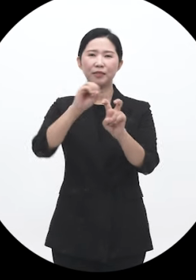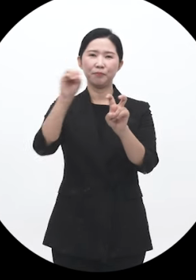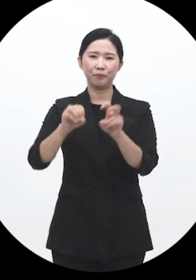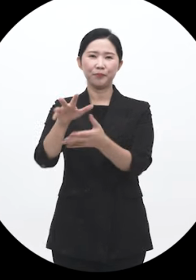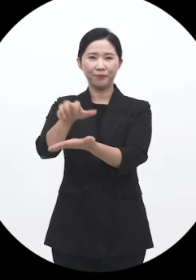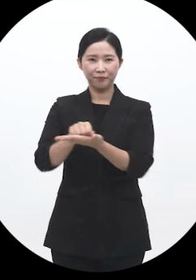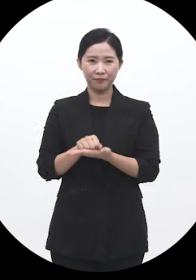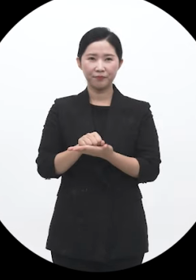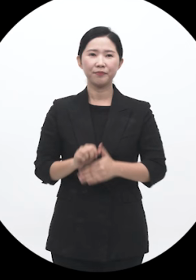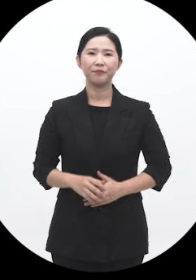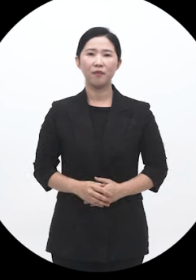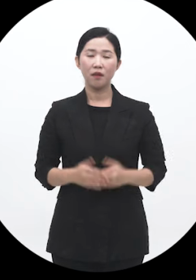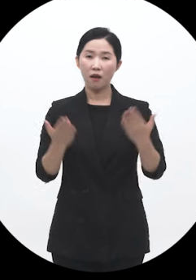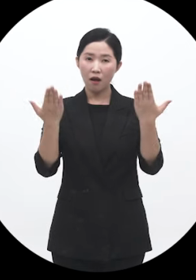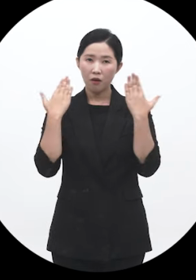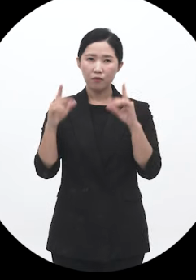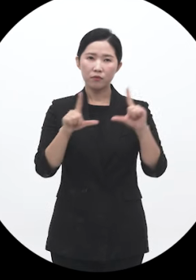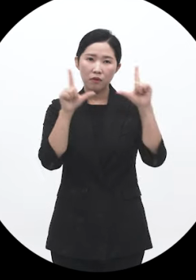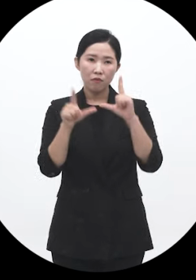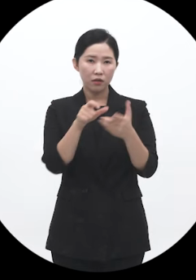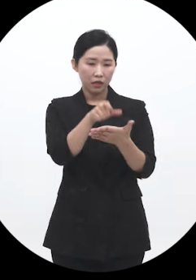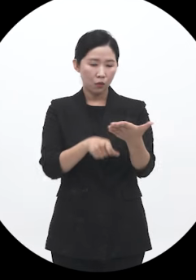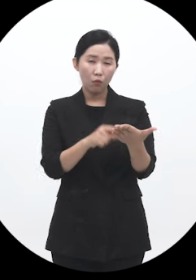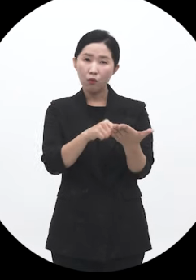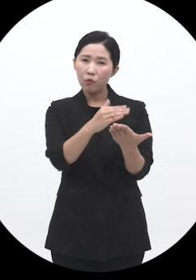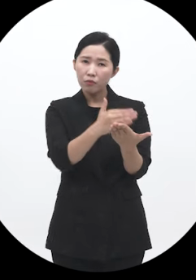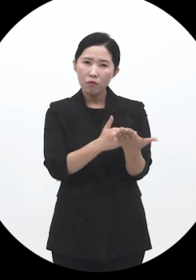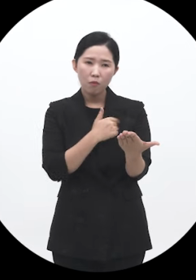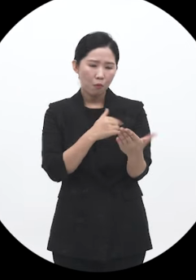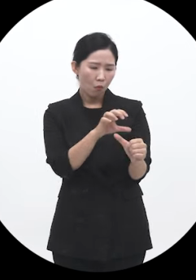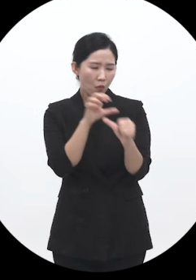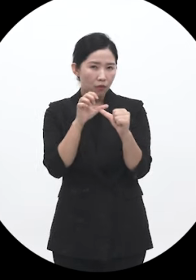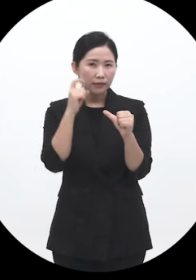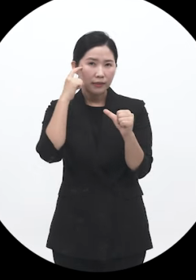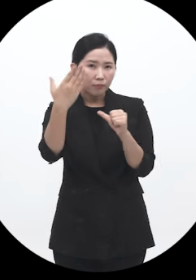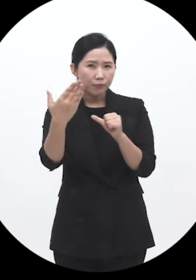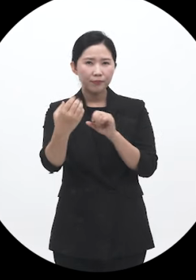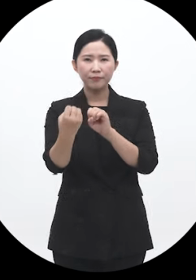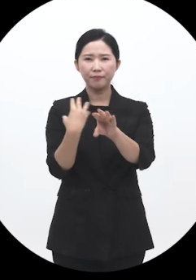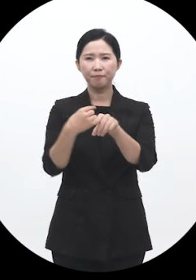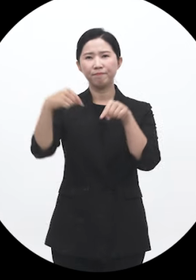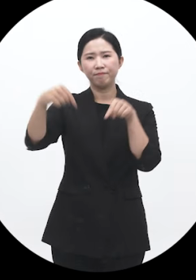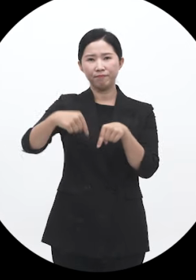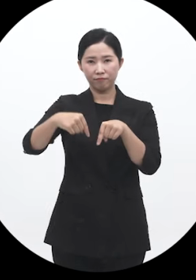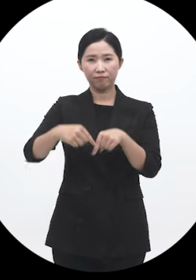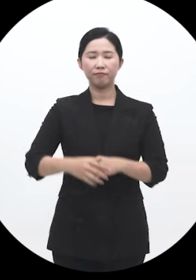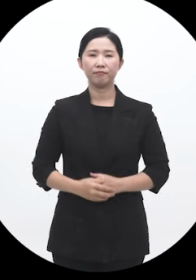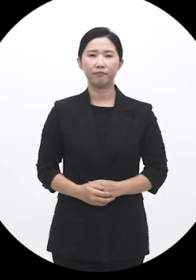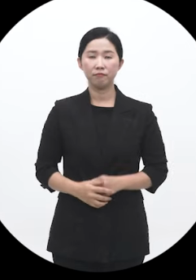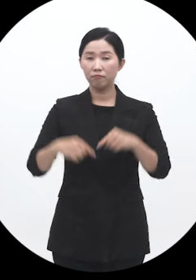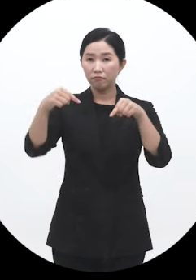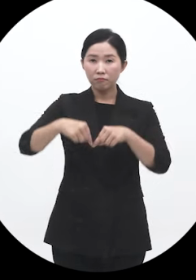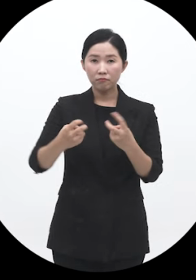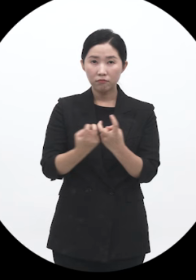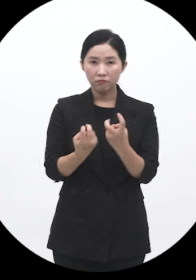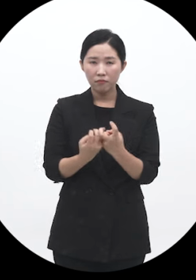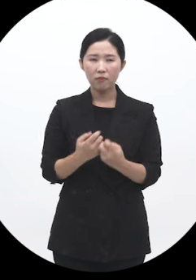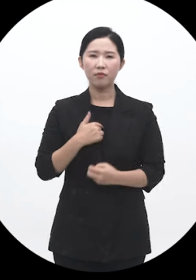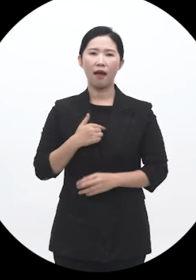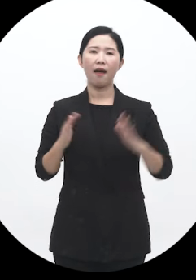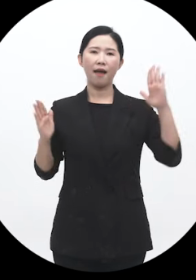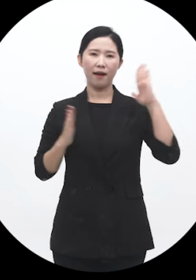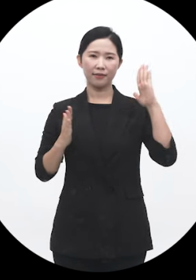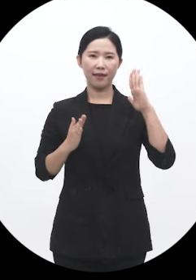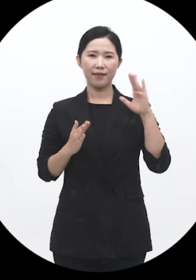학교생활기록부에 기록된 내용을 중심으로 확인하는 면접을 주로 진행합니다. 면접은 지원자 1인에